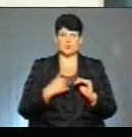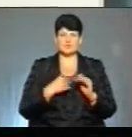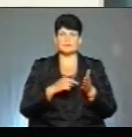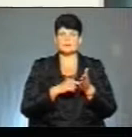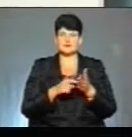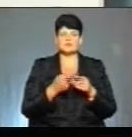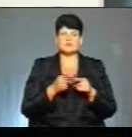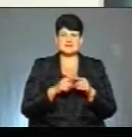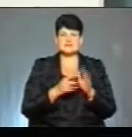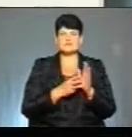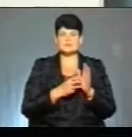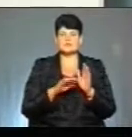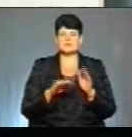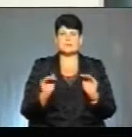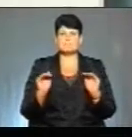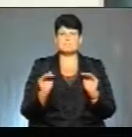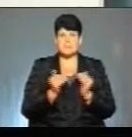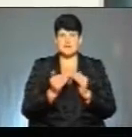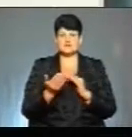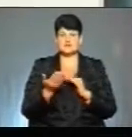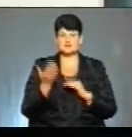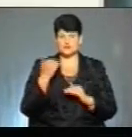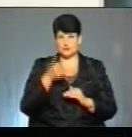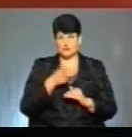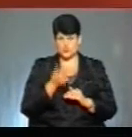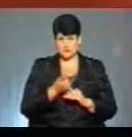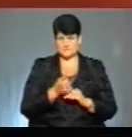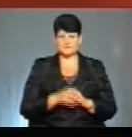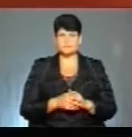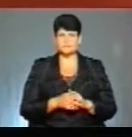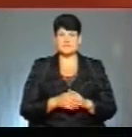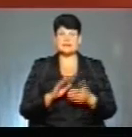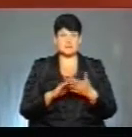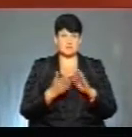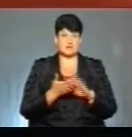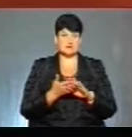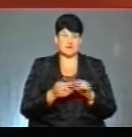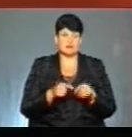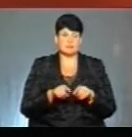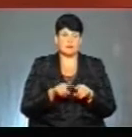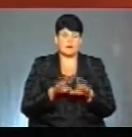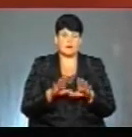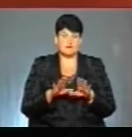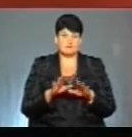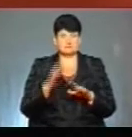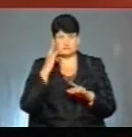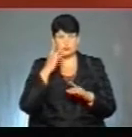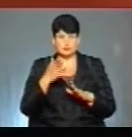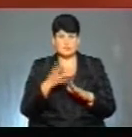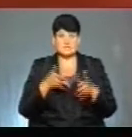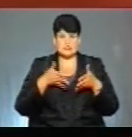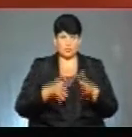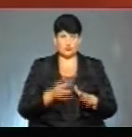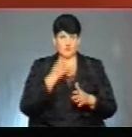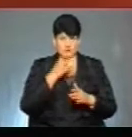зазначити, що це на 800 учнів менше, ніж минулоріч. Власне, ситуація така прогнозована, і з народжуваністю бачили,